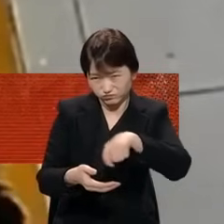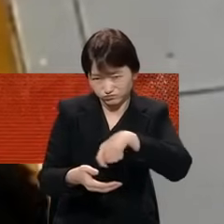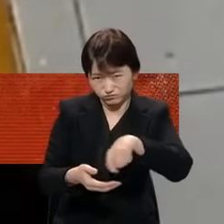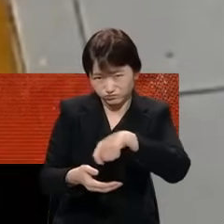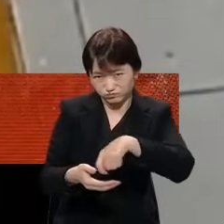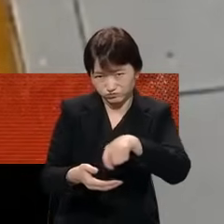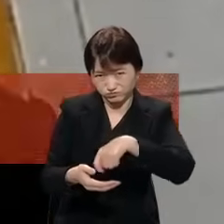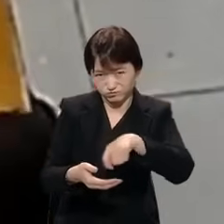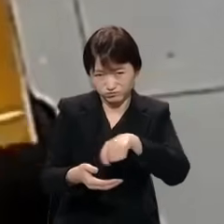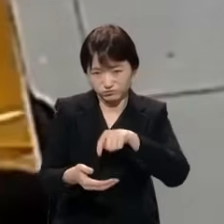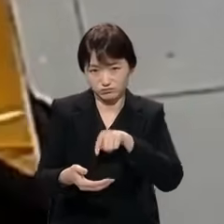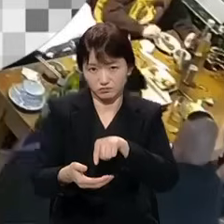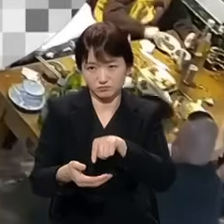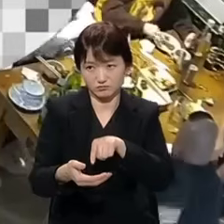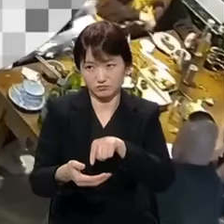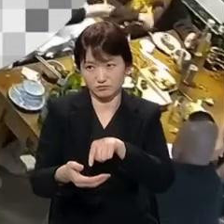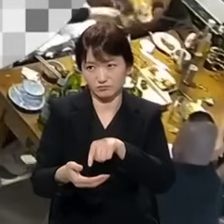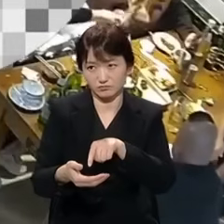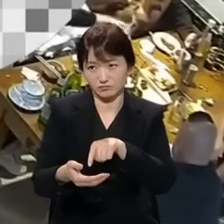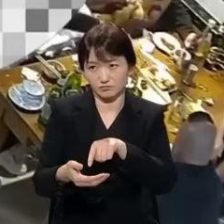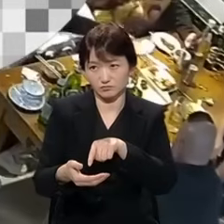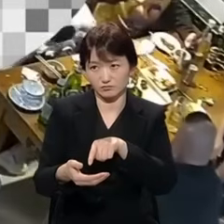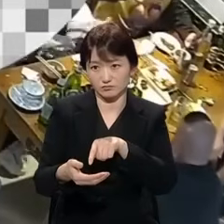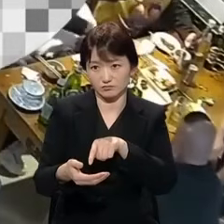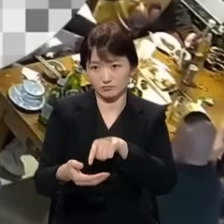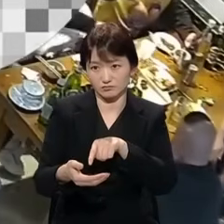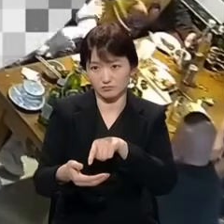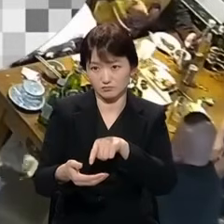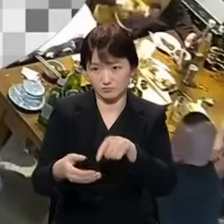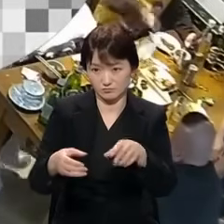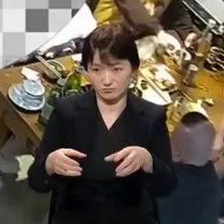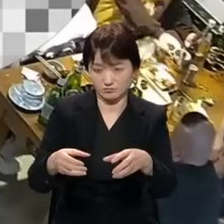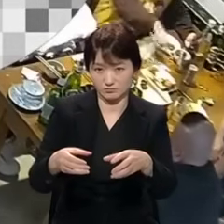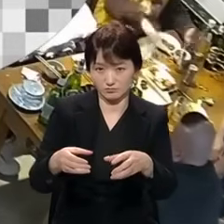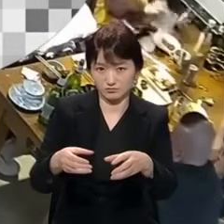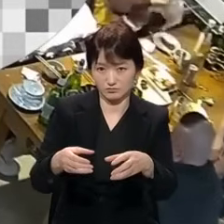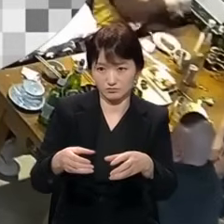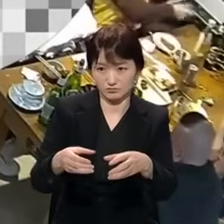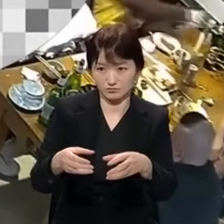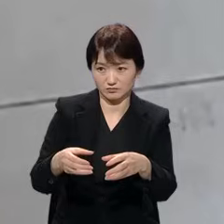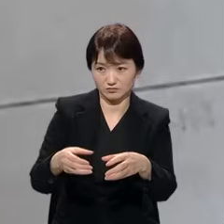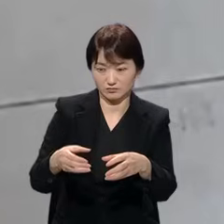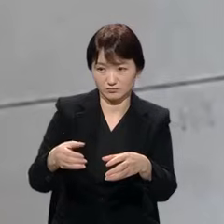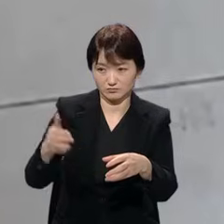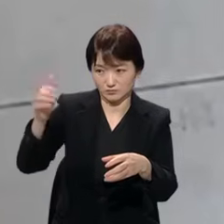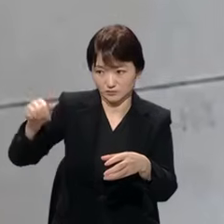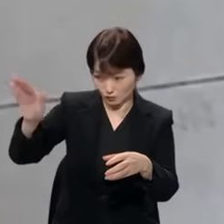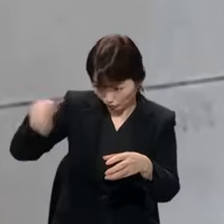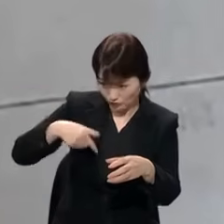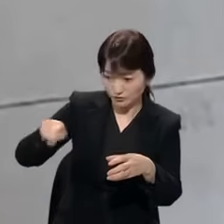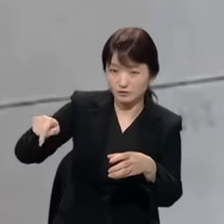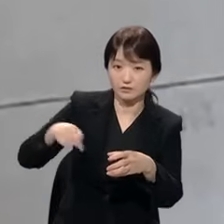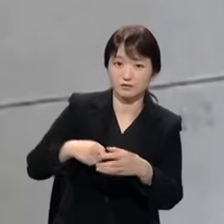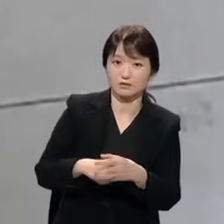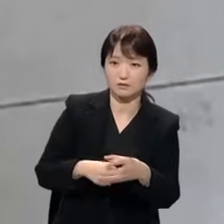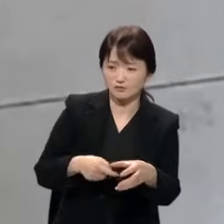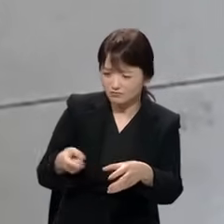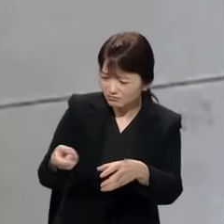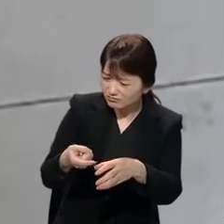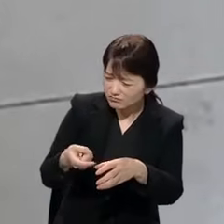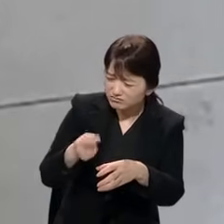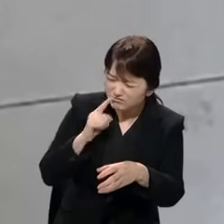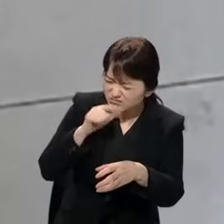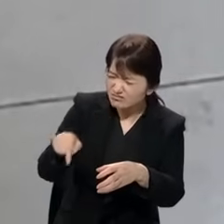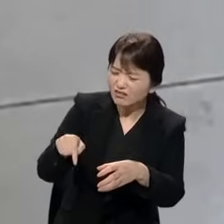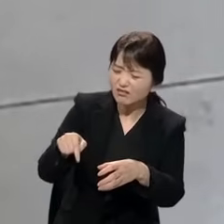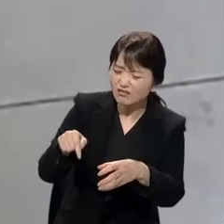마구 휘저었던 겁니다. 자, 주변에 떨어진 털까지 싹 정리한 후에 제발 먹지 마마. 네, 식당 주인을 불렀습니다. 그리고 아, 음식에